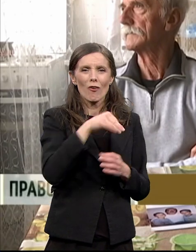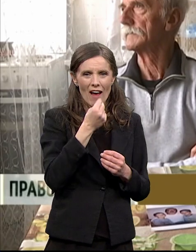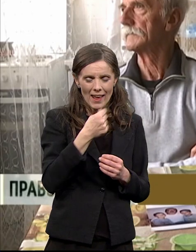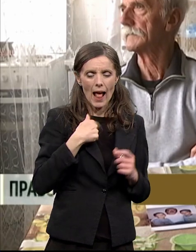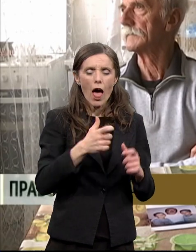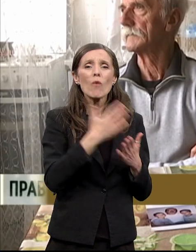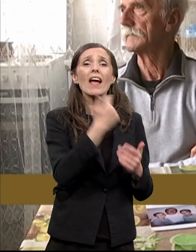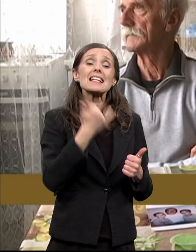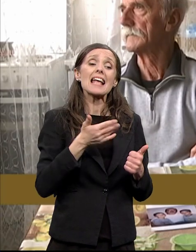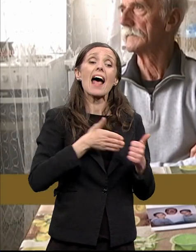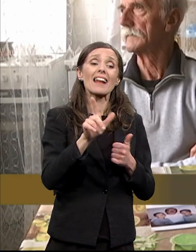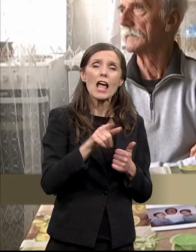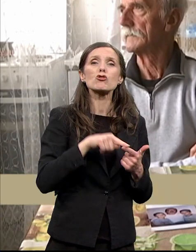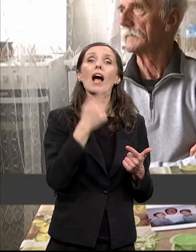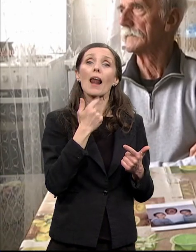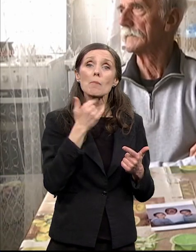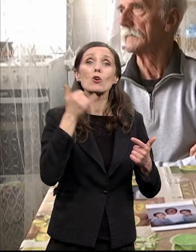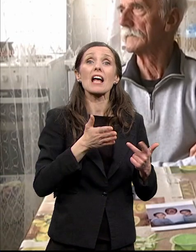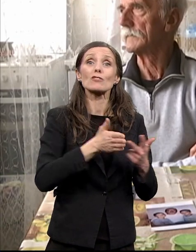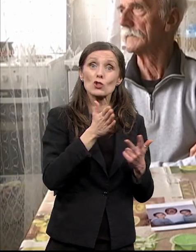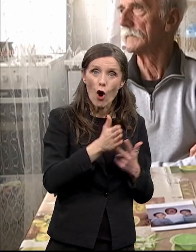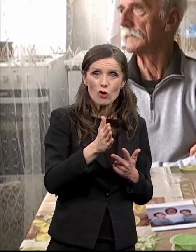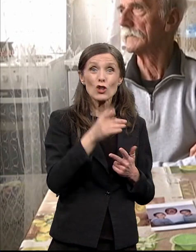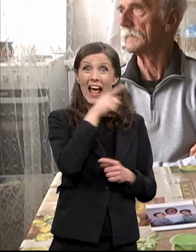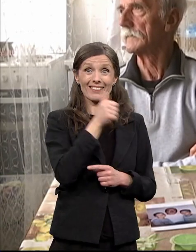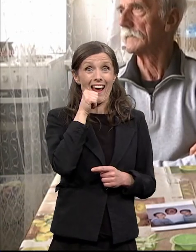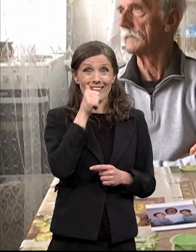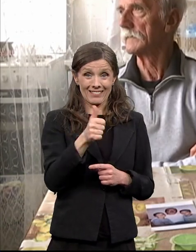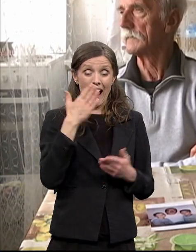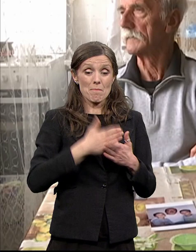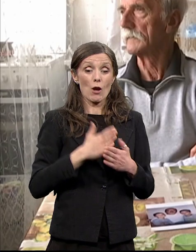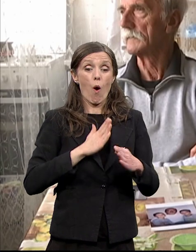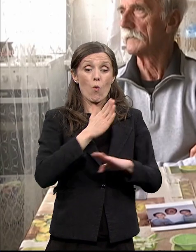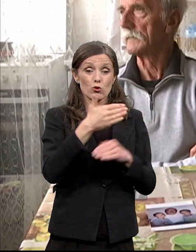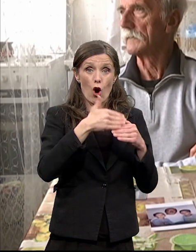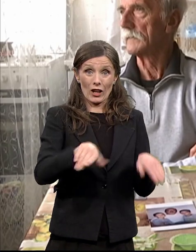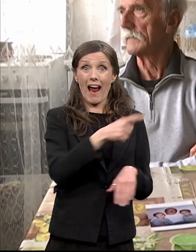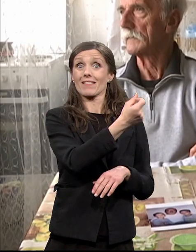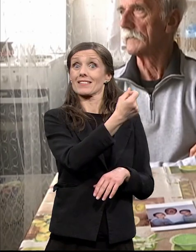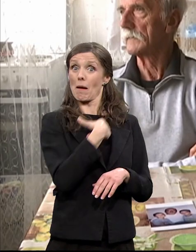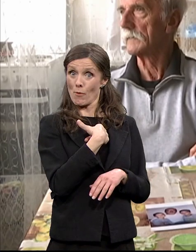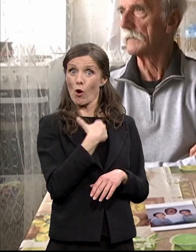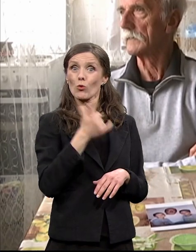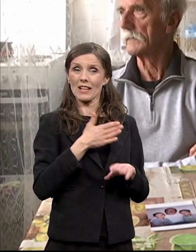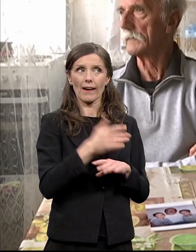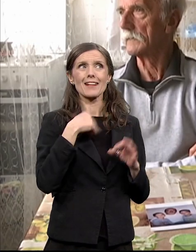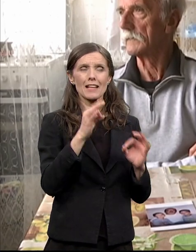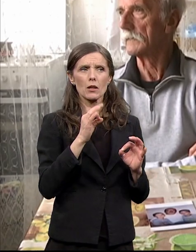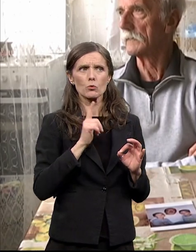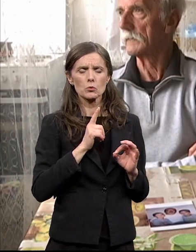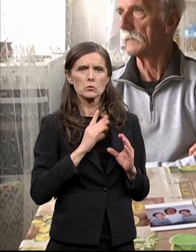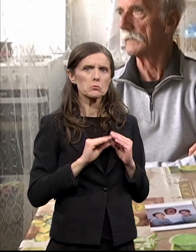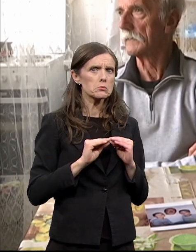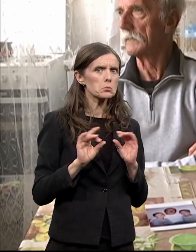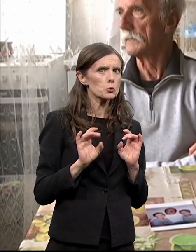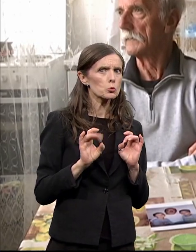poruke, Sočanica i to večer mi je poslao poruku Granica i onda ništa. I ja sam ga pozvala,